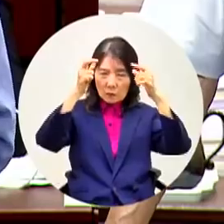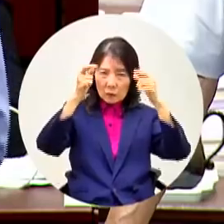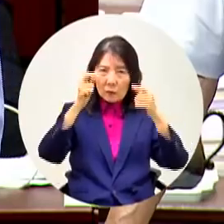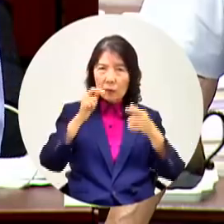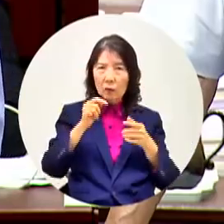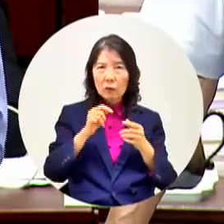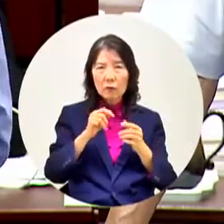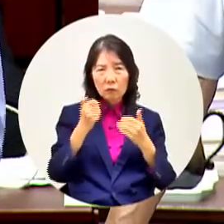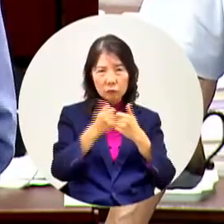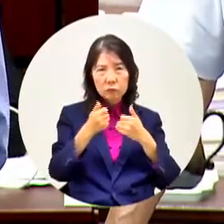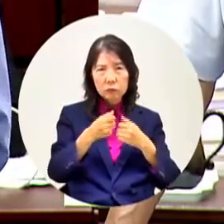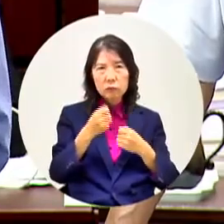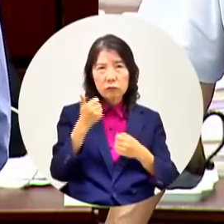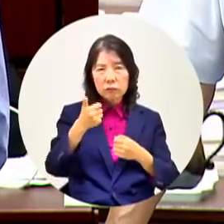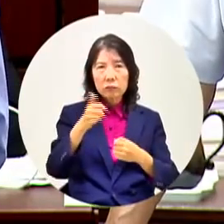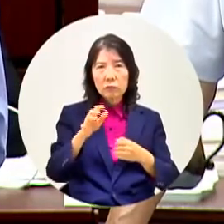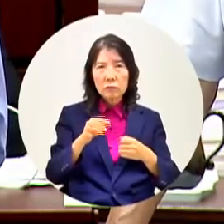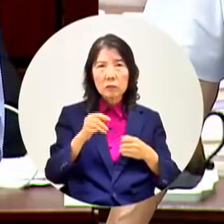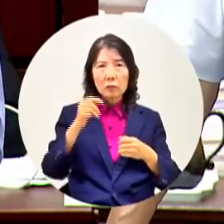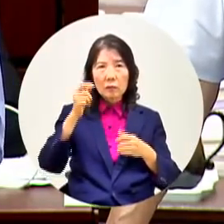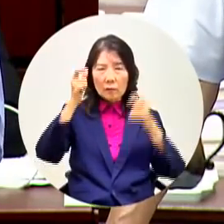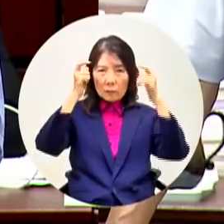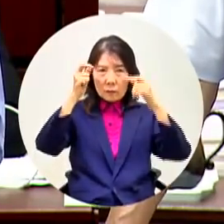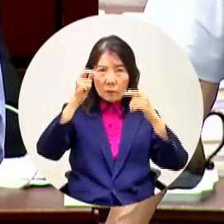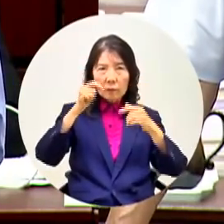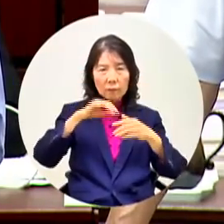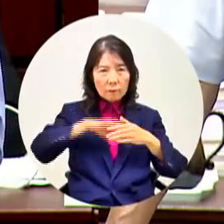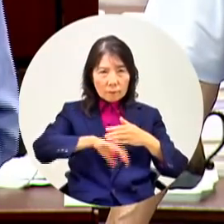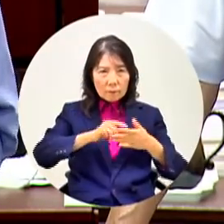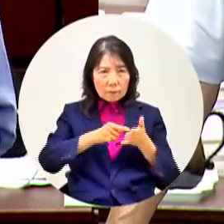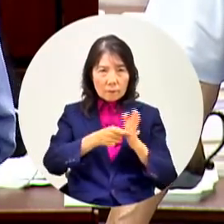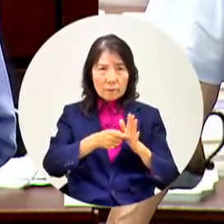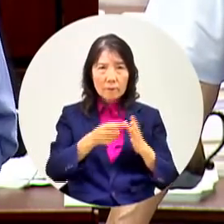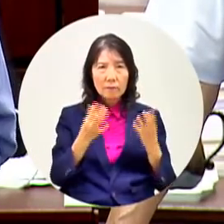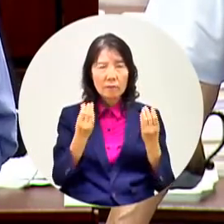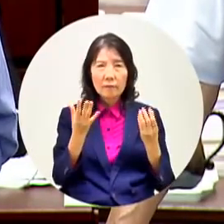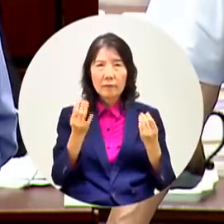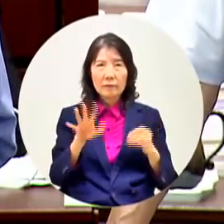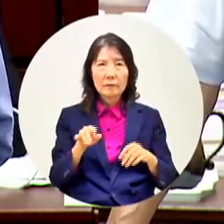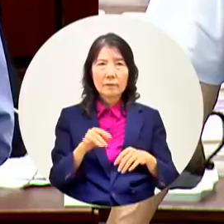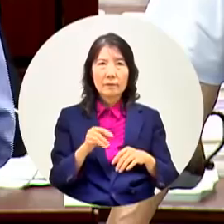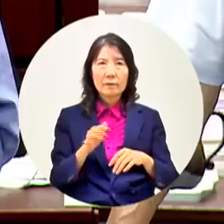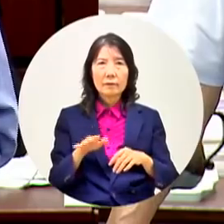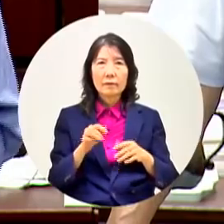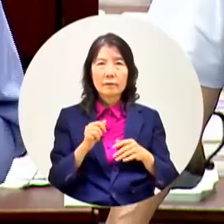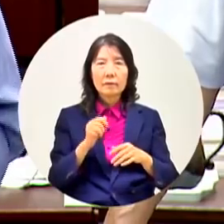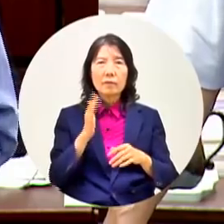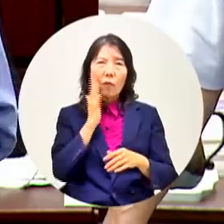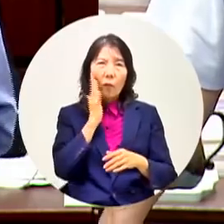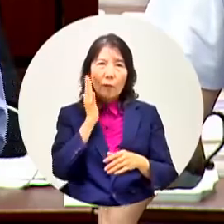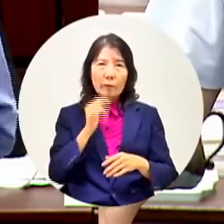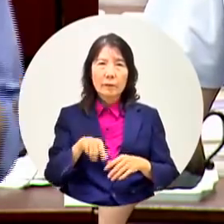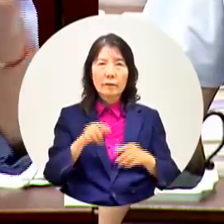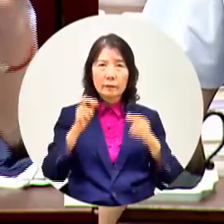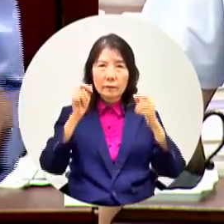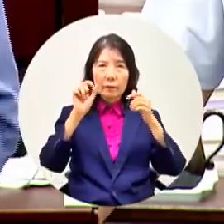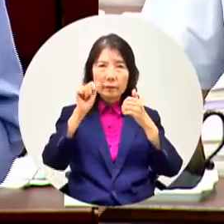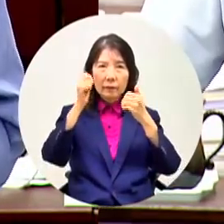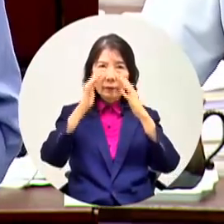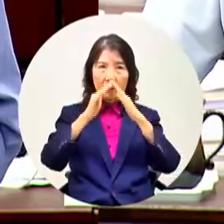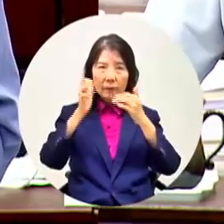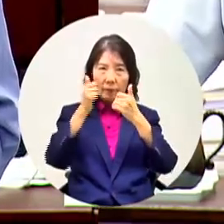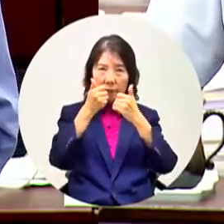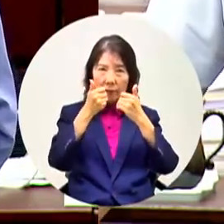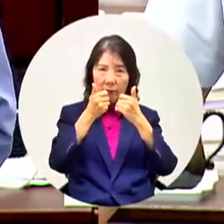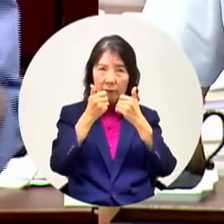而且高雄的潜力没有发挥，所以我觉得太可惜。我们应该一起议会跟市政府联